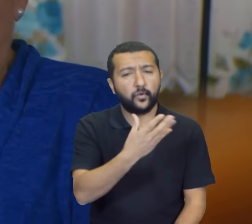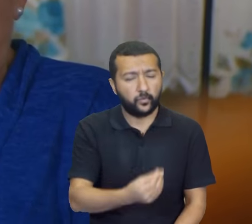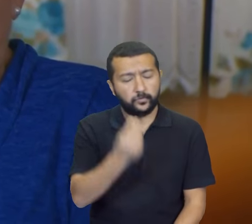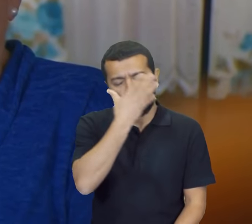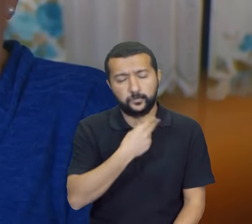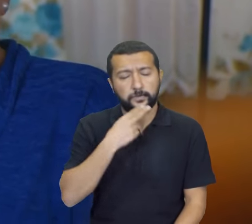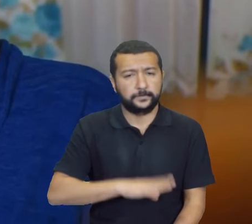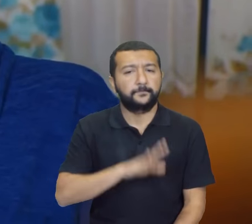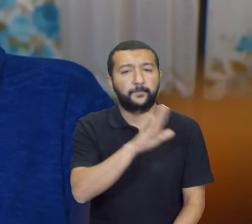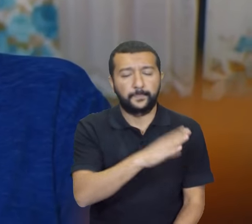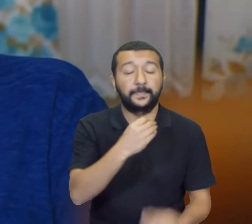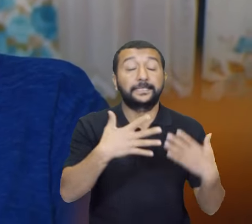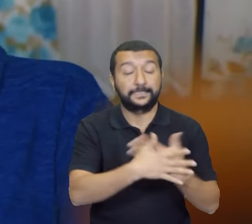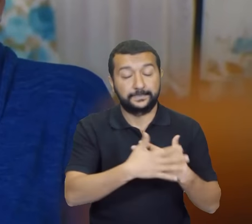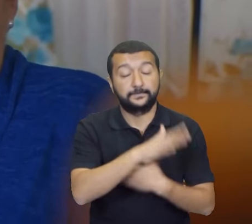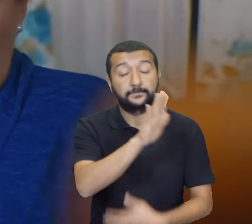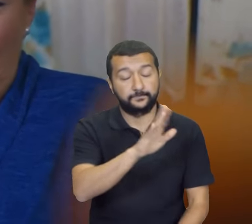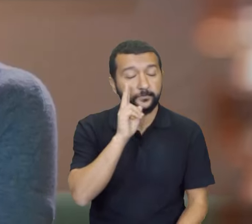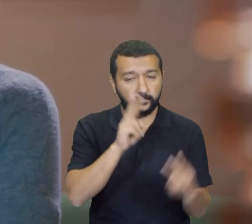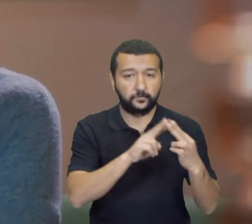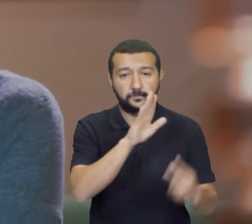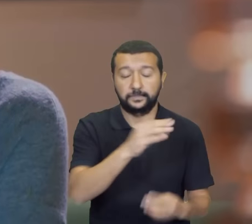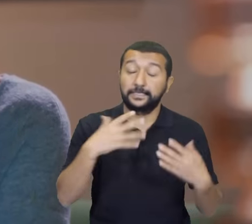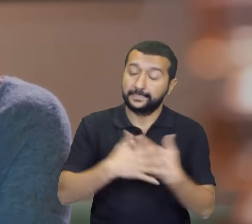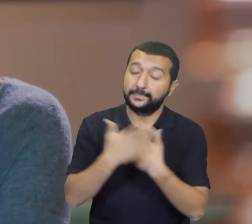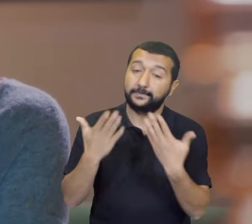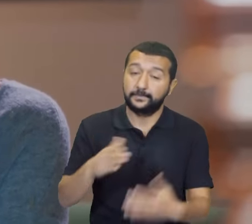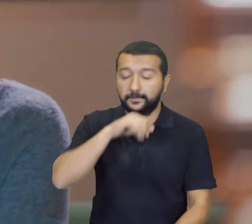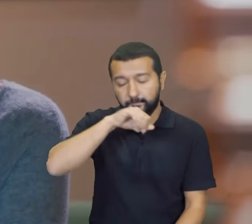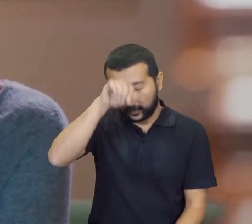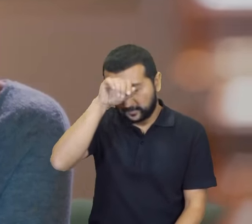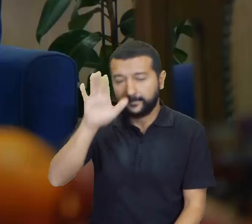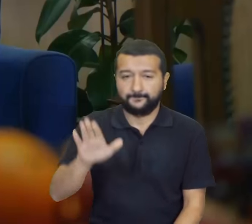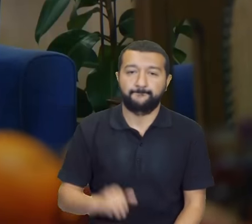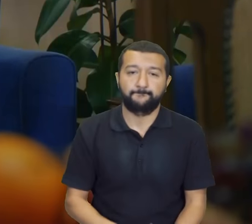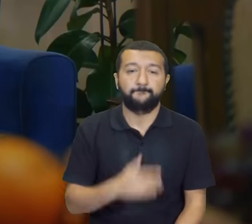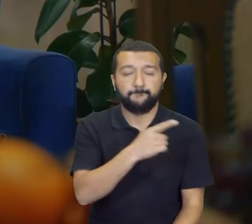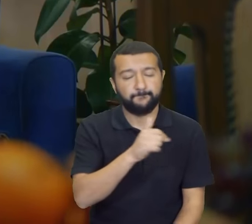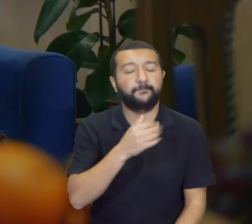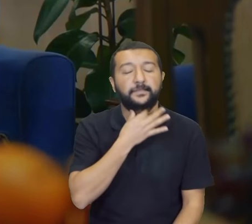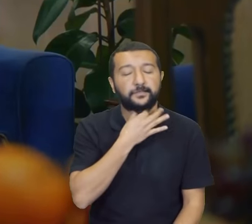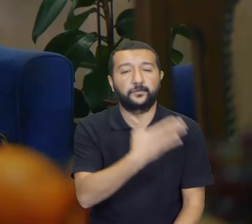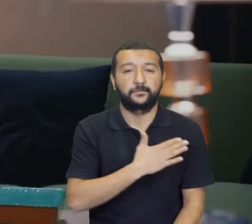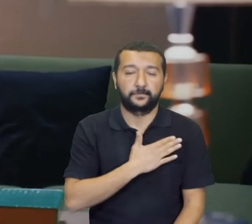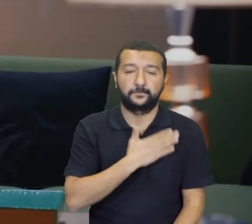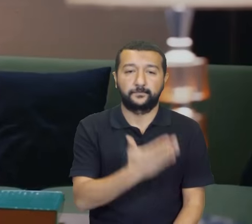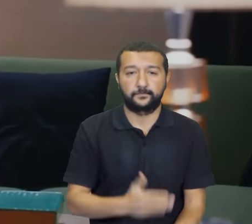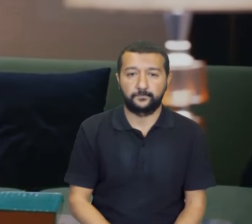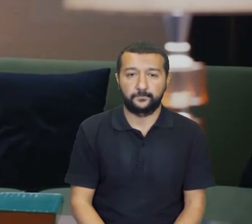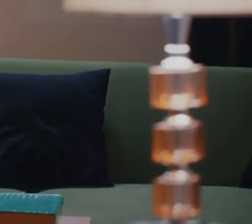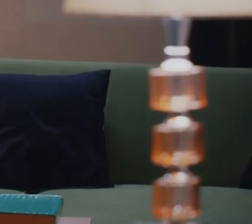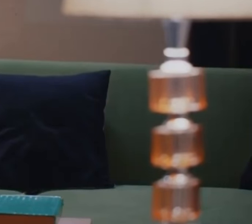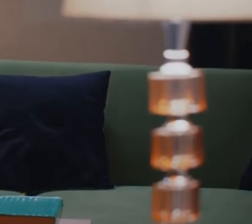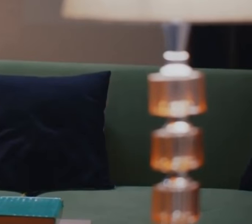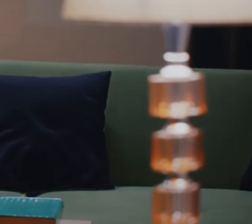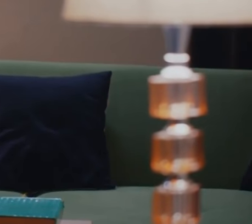tabii güzel kızım. Hadi iyi geceler yavrum. İyi geceler, ellerinizden öpüyorum. Berhudar ol yavrum.